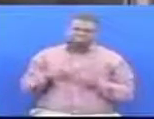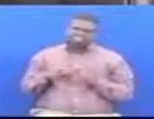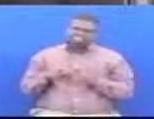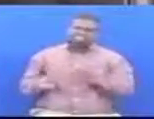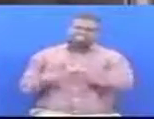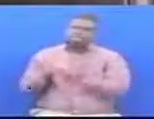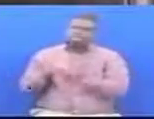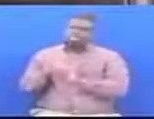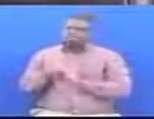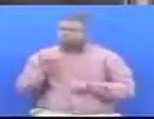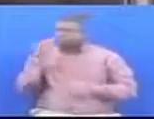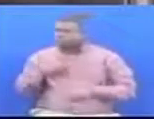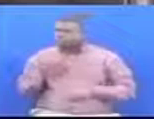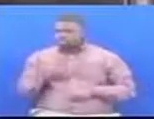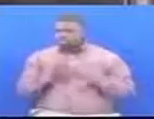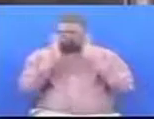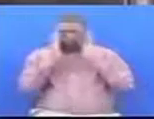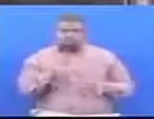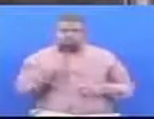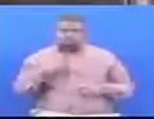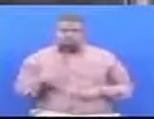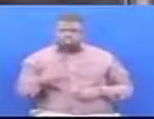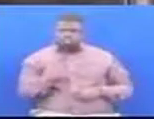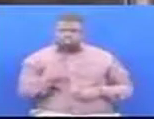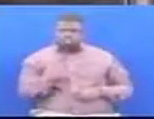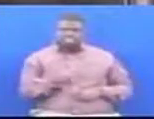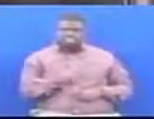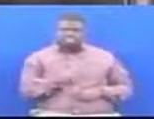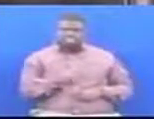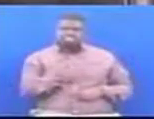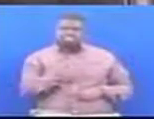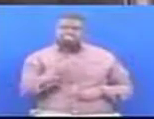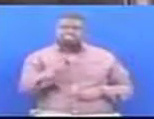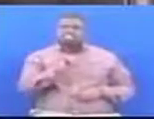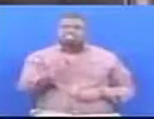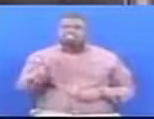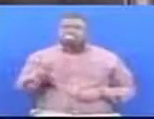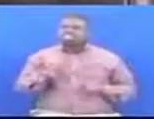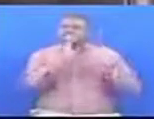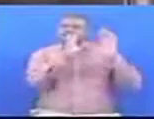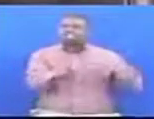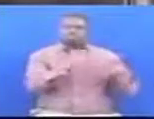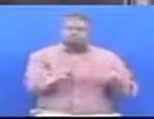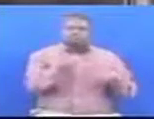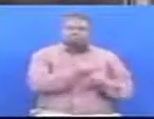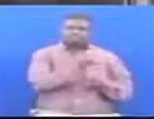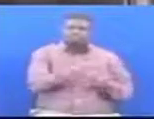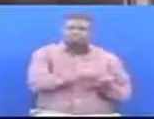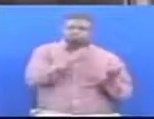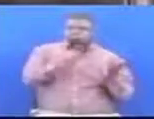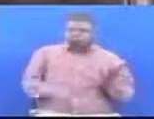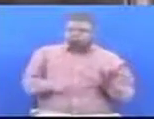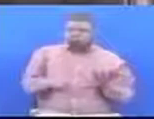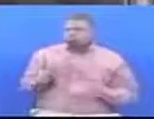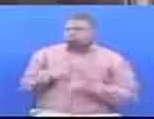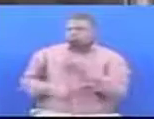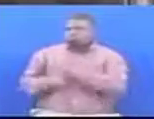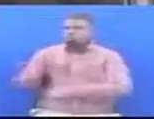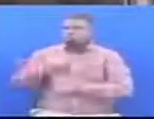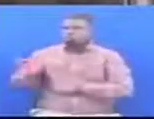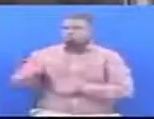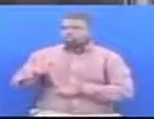Mheshimiwa Waziri Idi Simba wakati ule akiwa waziri wa viwanda na biashara, iliyopelekea kujiuzuru wadhifa wake wa viwanda na